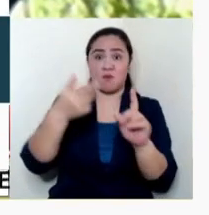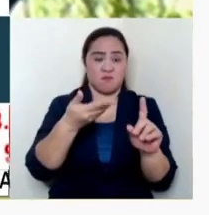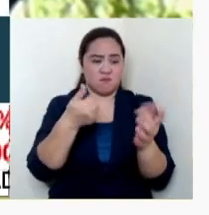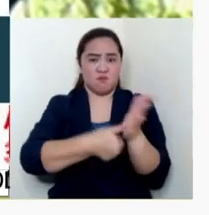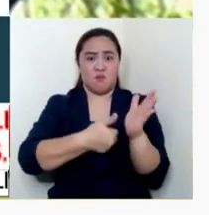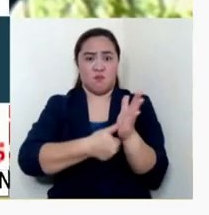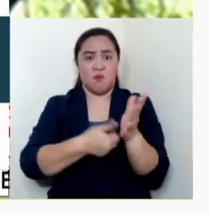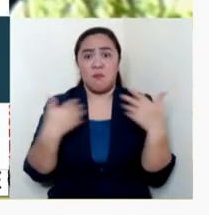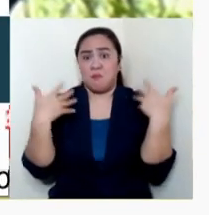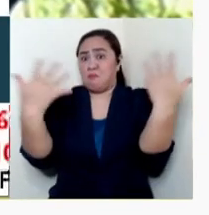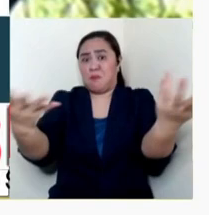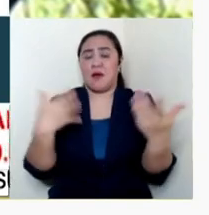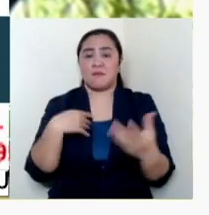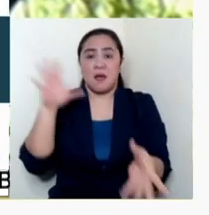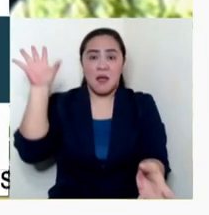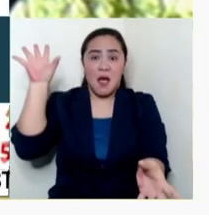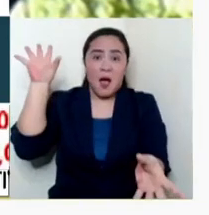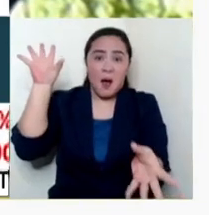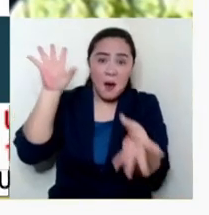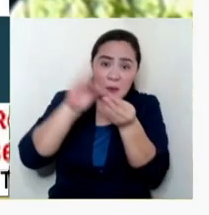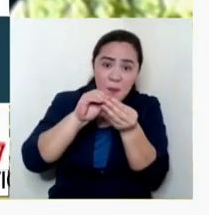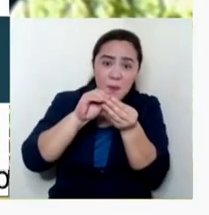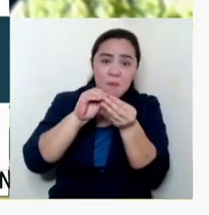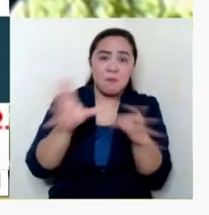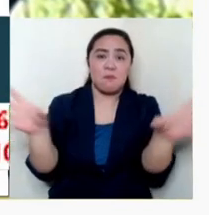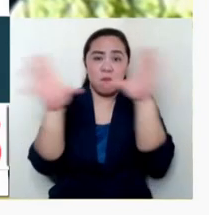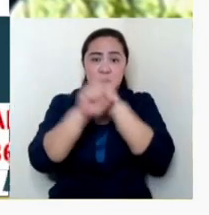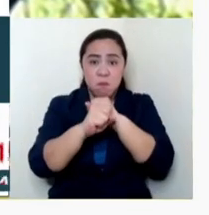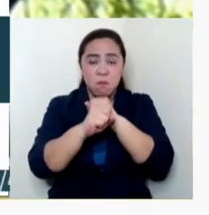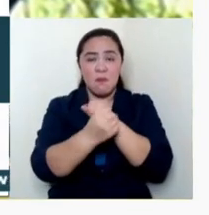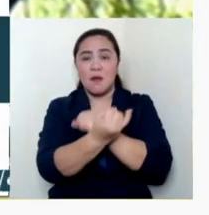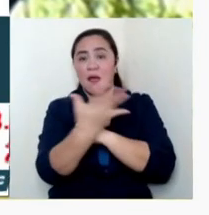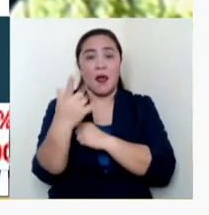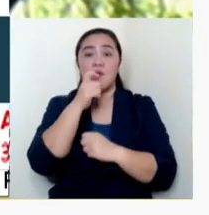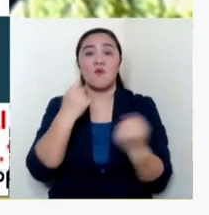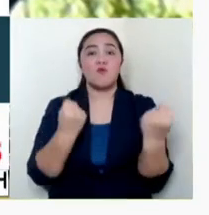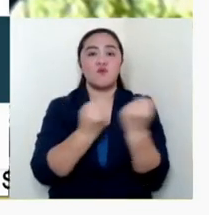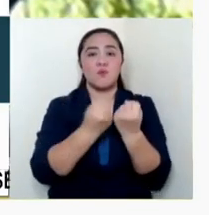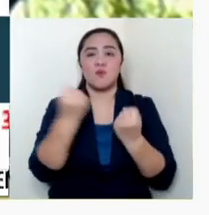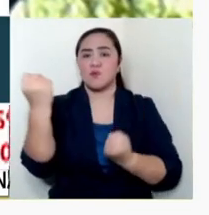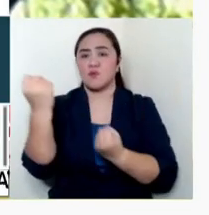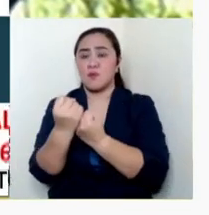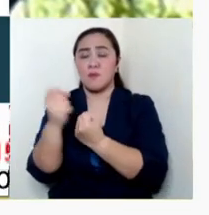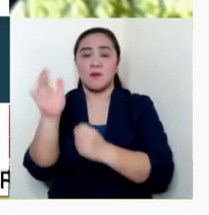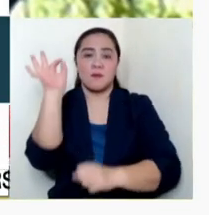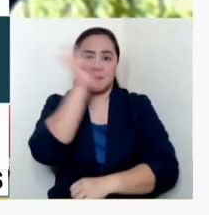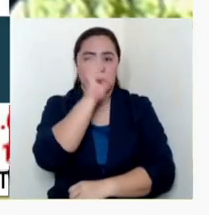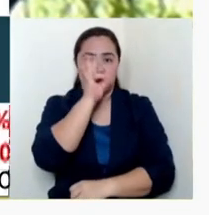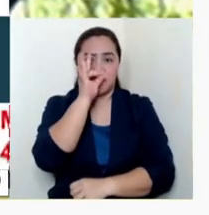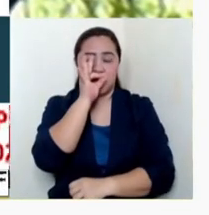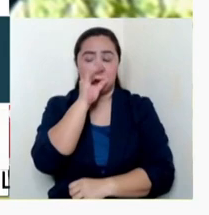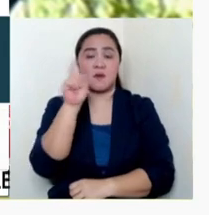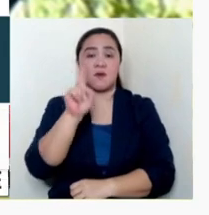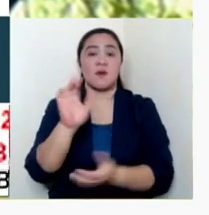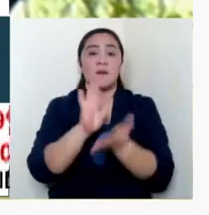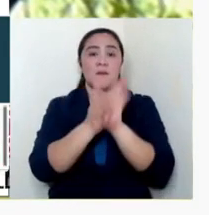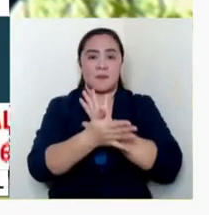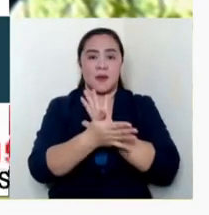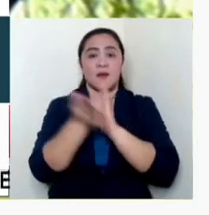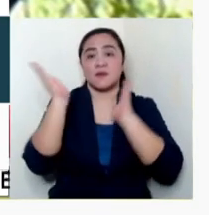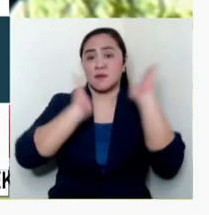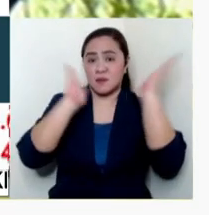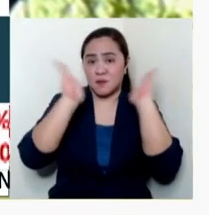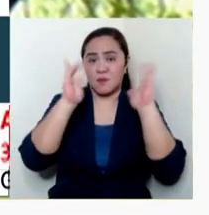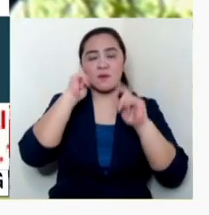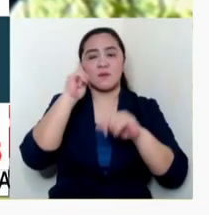Magbibilangan naman tayo pagdating ng araw ng eleksyon at malalaman natin kung sino ang sinuportahan ng mayuriya ng mga Pilipino na siyang magsisilbi bilang pangulo ng